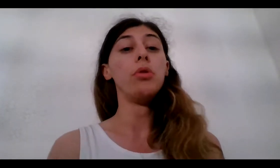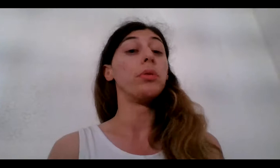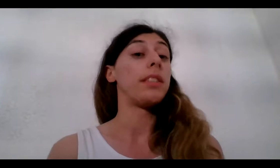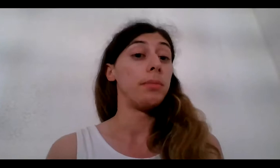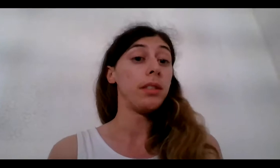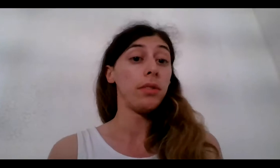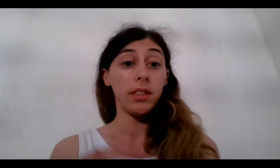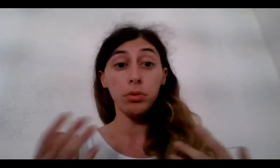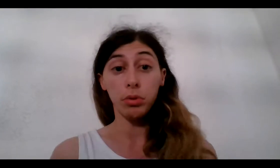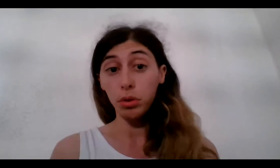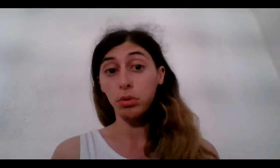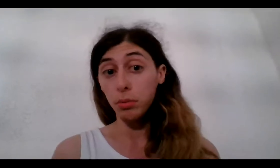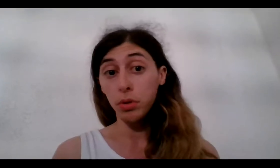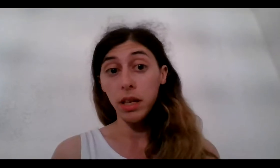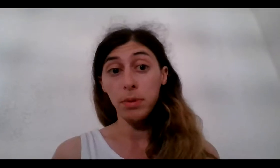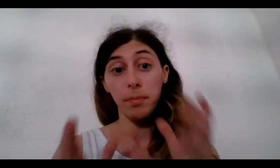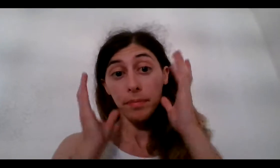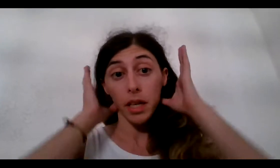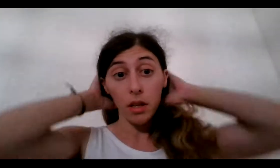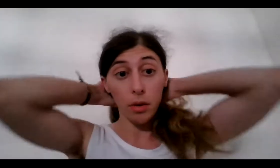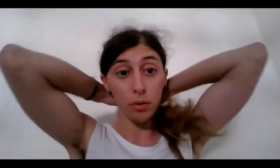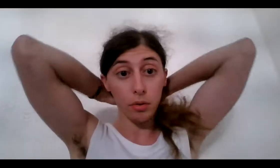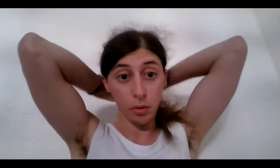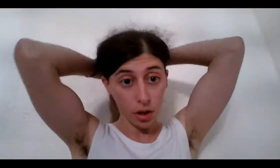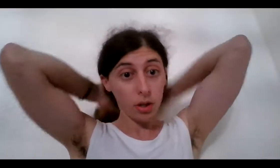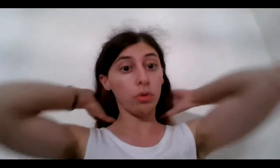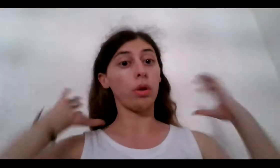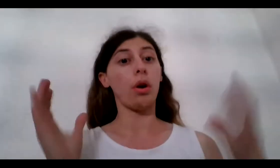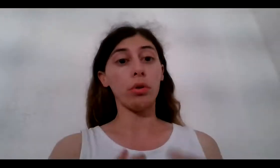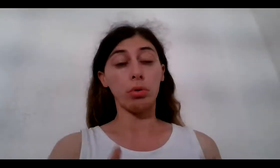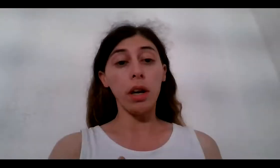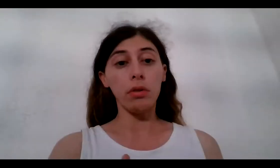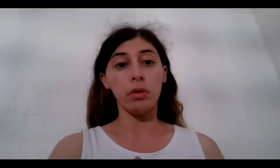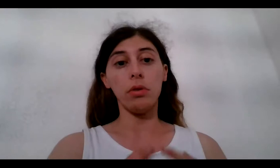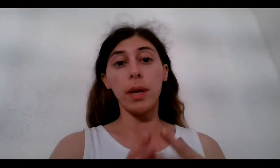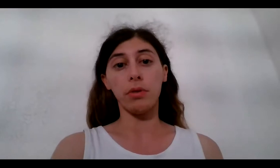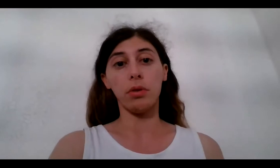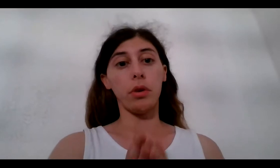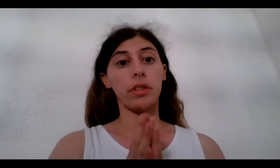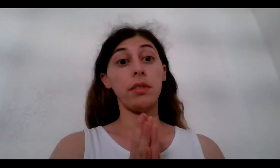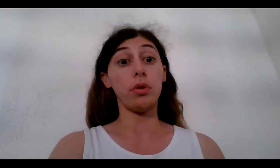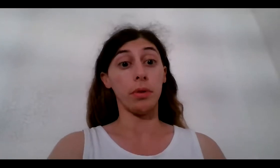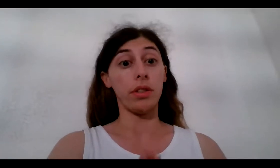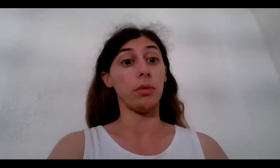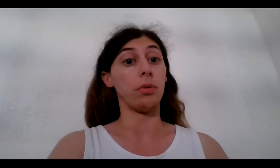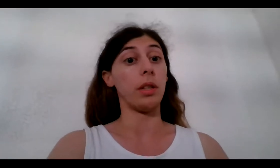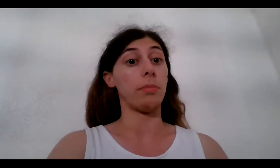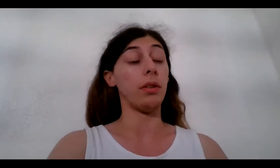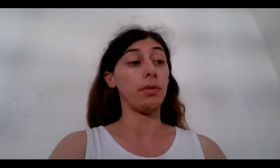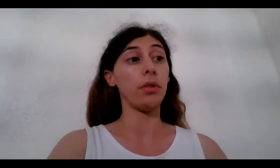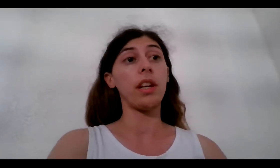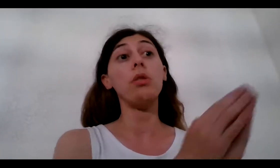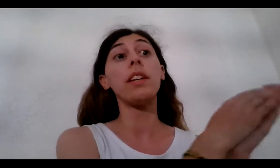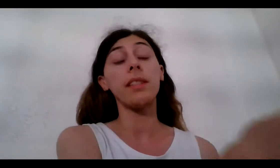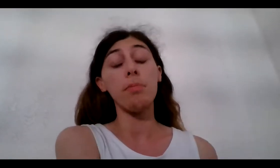la pilule contraceptive, c'est une sorte d'hormonothérapie. Donc, en soi, une personne trans qui veut commencer une hormonothérapie